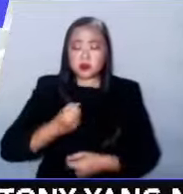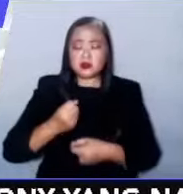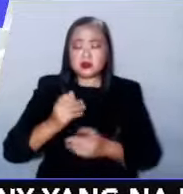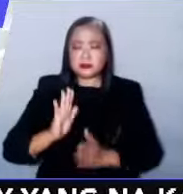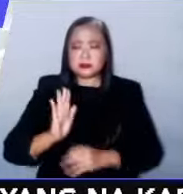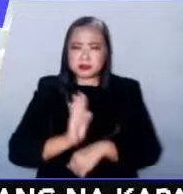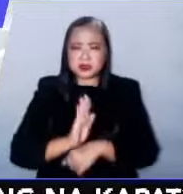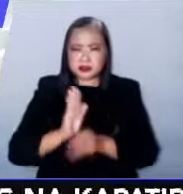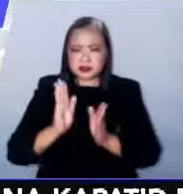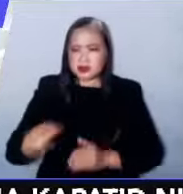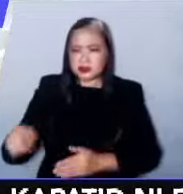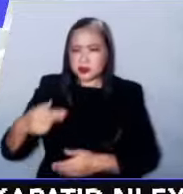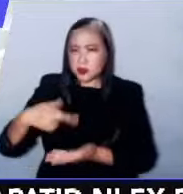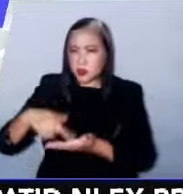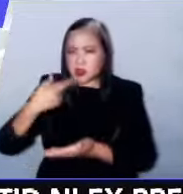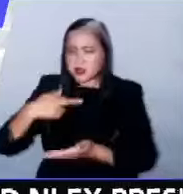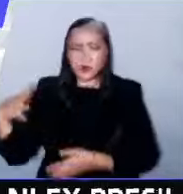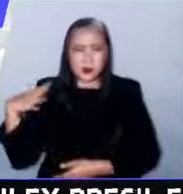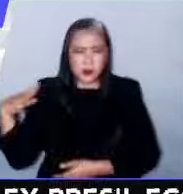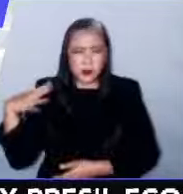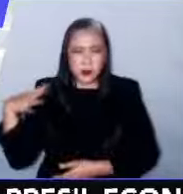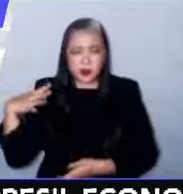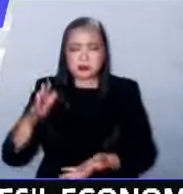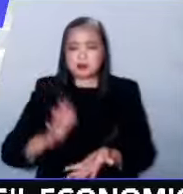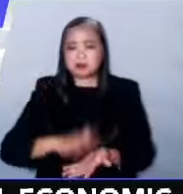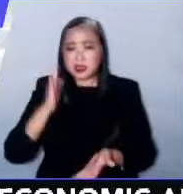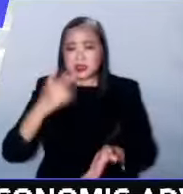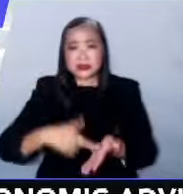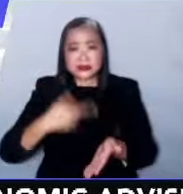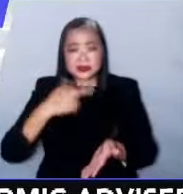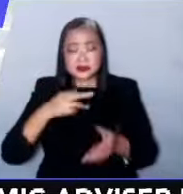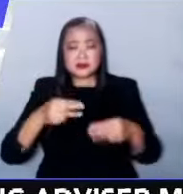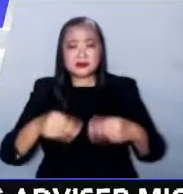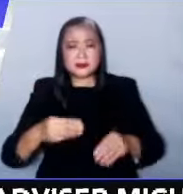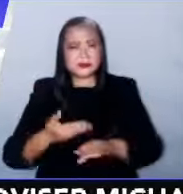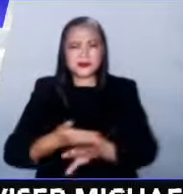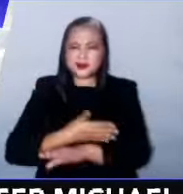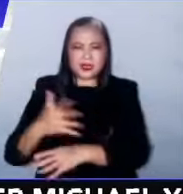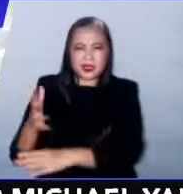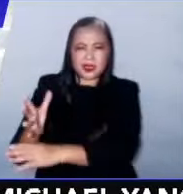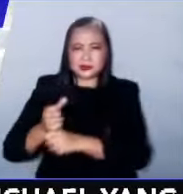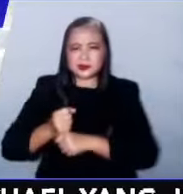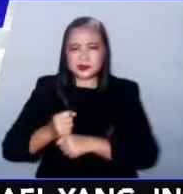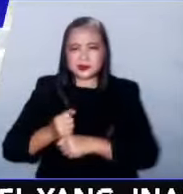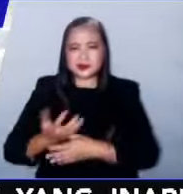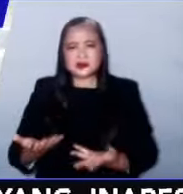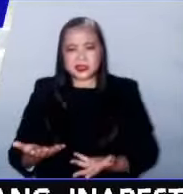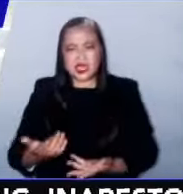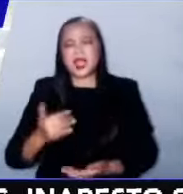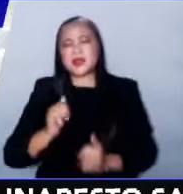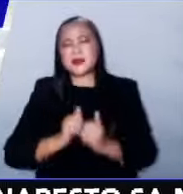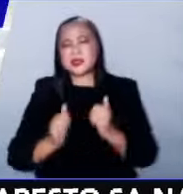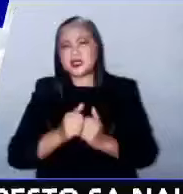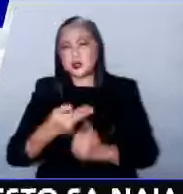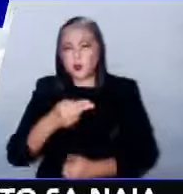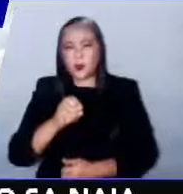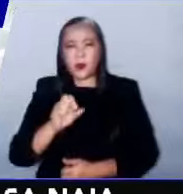lamang po na tumaas ang presyo ng bigas sa merkado bago po nila ilabas. Matatawag na nating hoarding yan. Alarming talaga